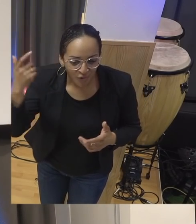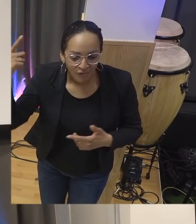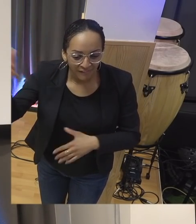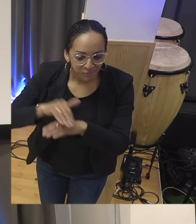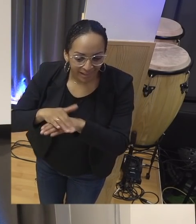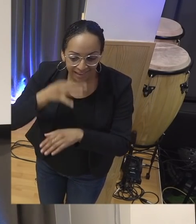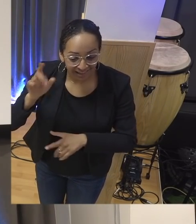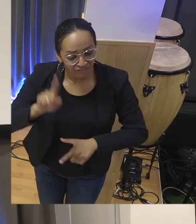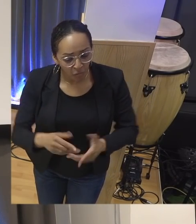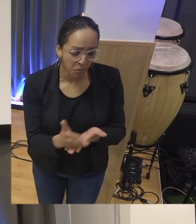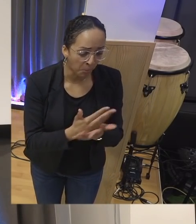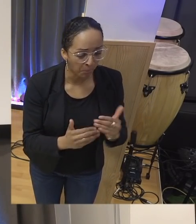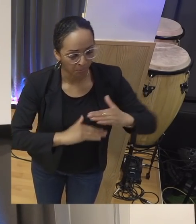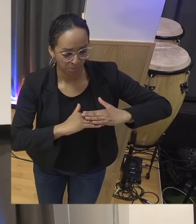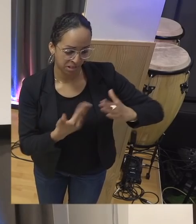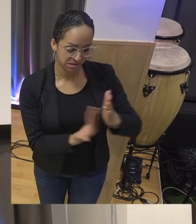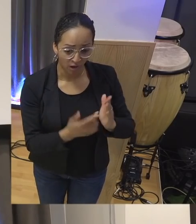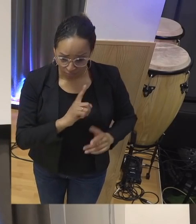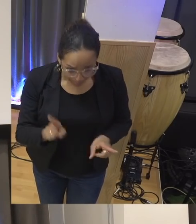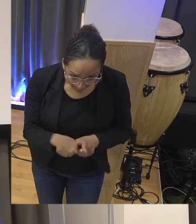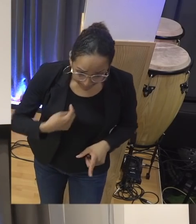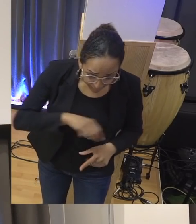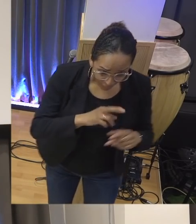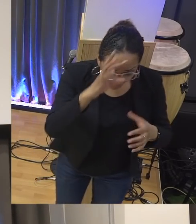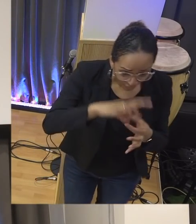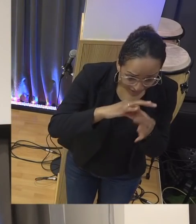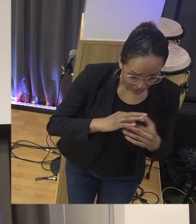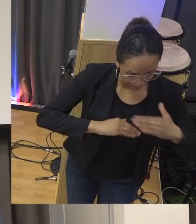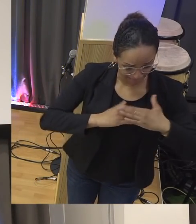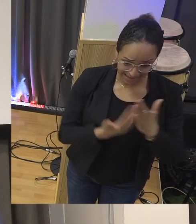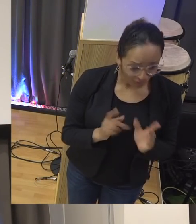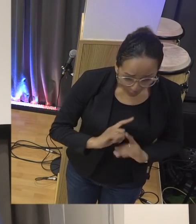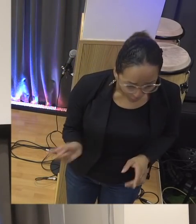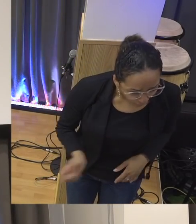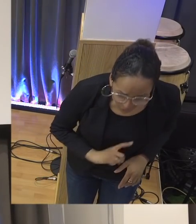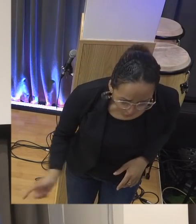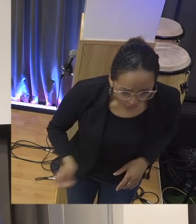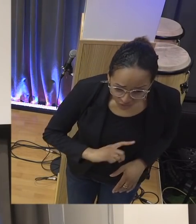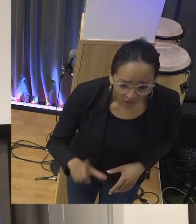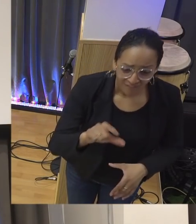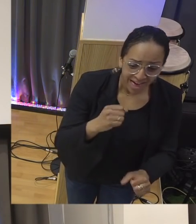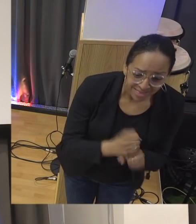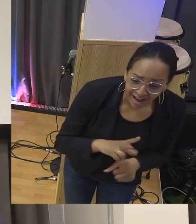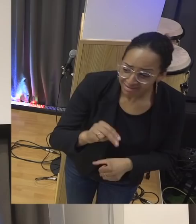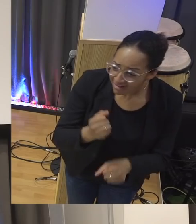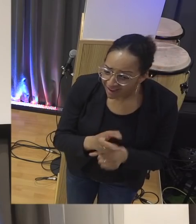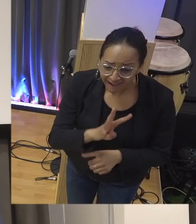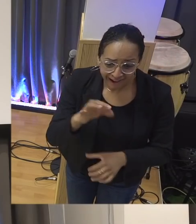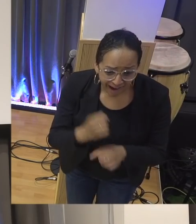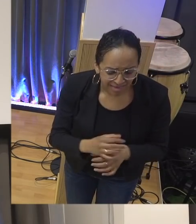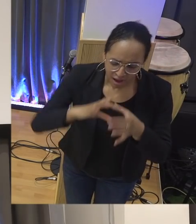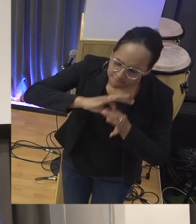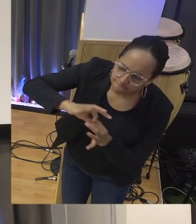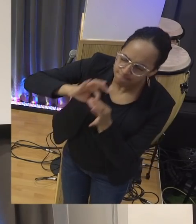donner beaucoup plus spirituellement. Au bout d'1 an, 10 ans, 40 ans de vie chrétienne, les bontés de Dieu se